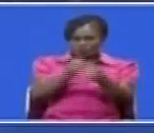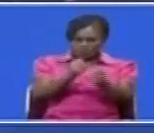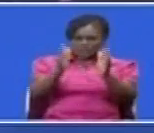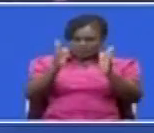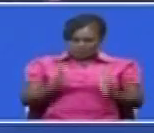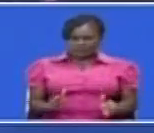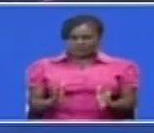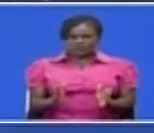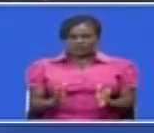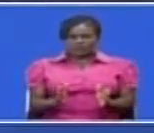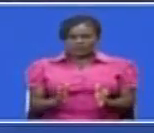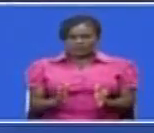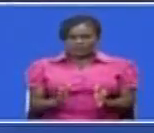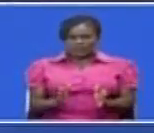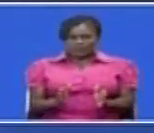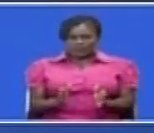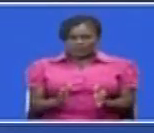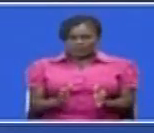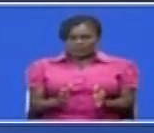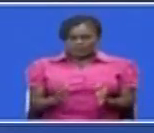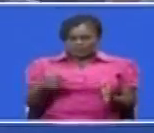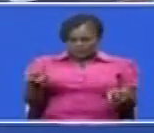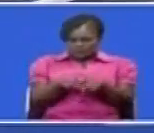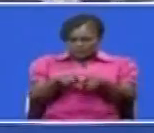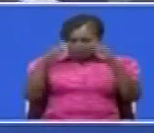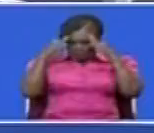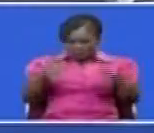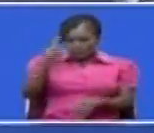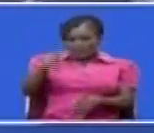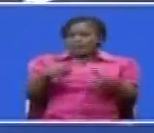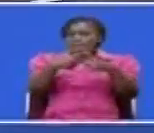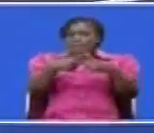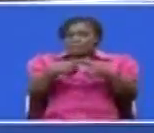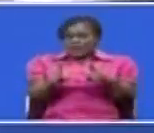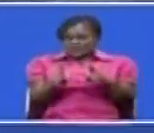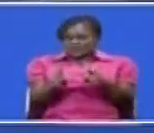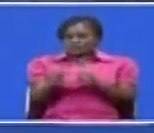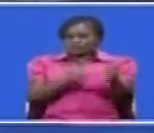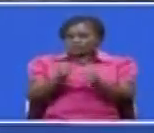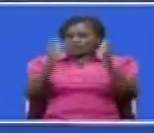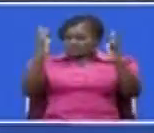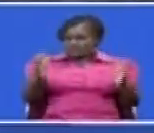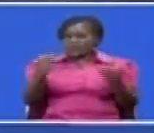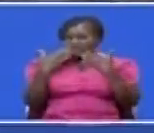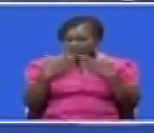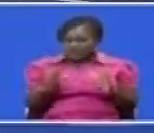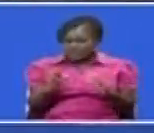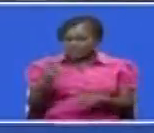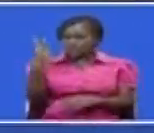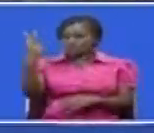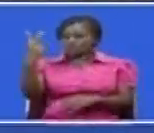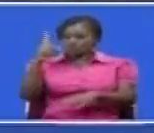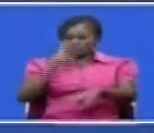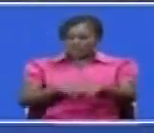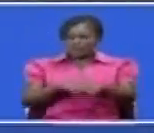tu nimekuwa determined na nimekuwa focused kwa fight. Lakini lilotarajiwa kwa pigano kubwa zaidi limalizika baada ya raundi 2 tu